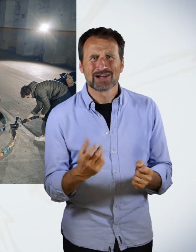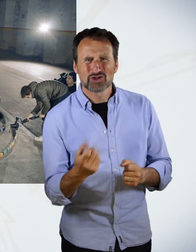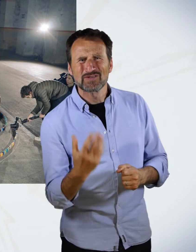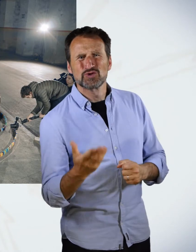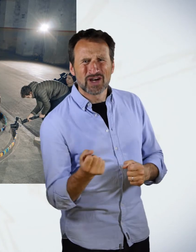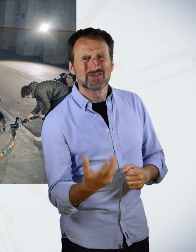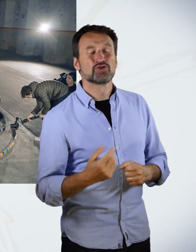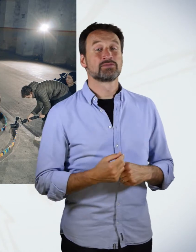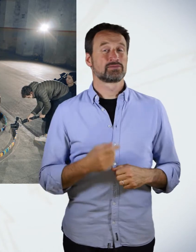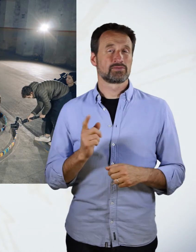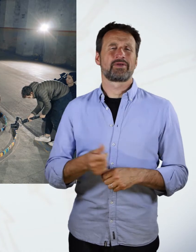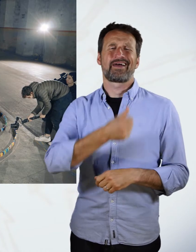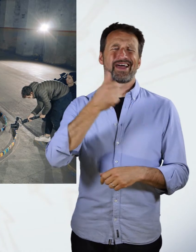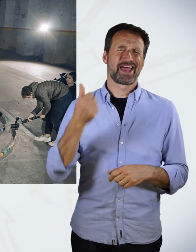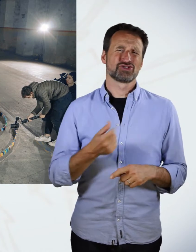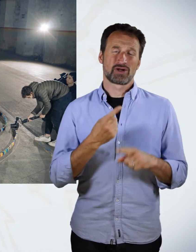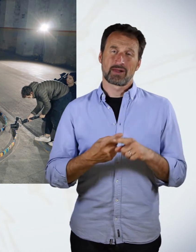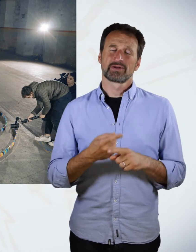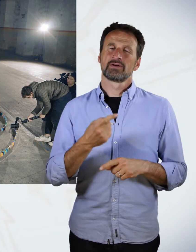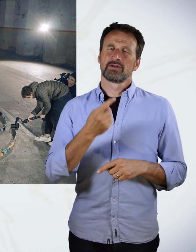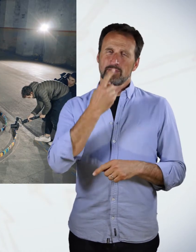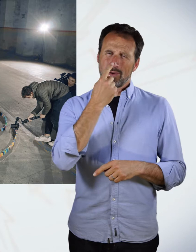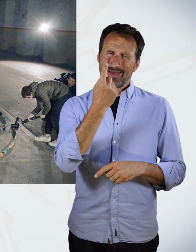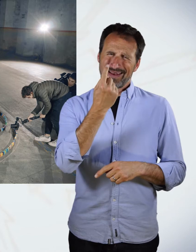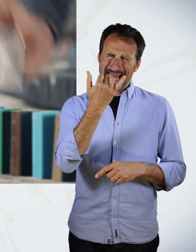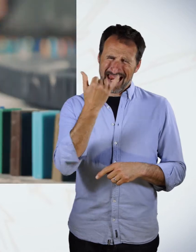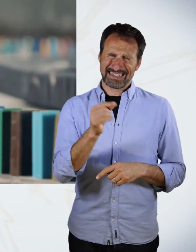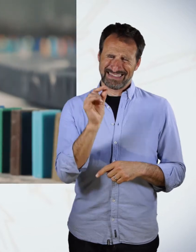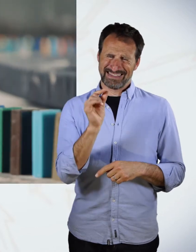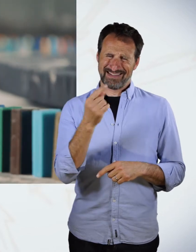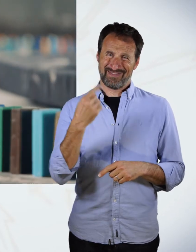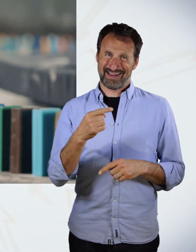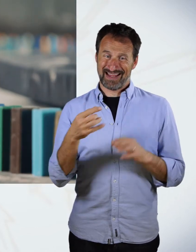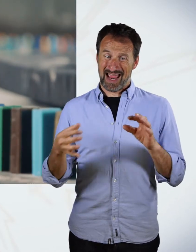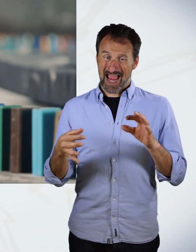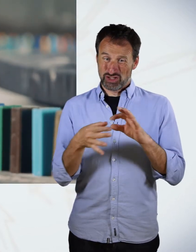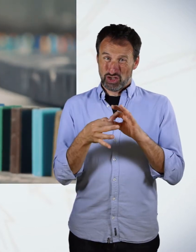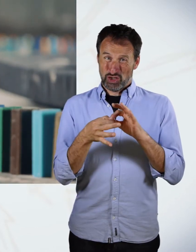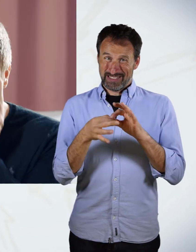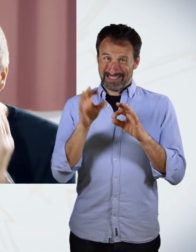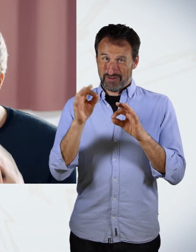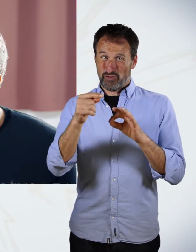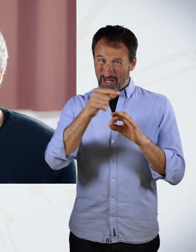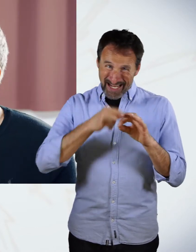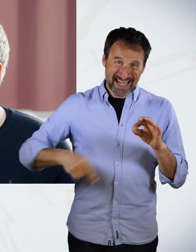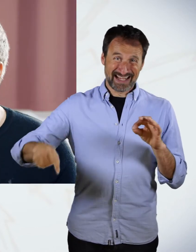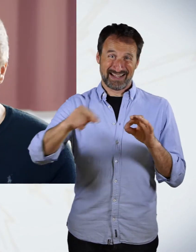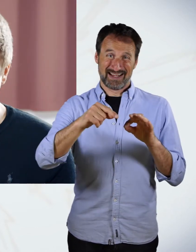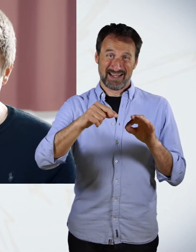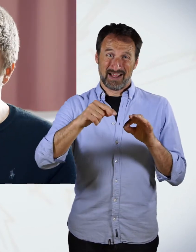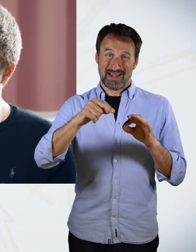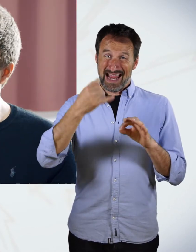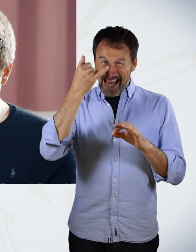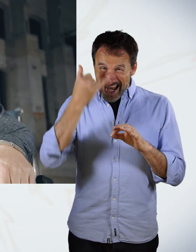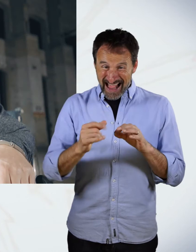Nach anderthalb Stunden hat nur noch dieses letzte kleine Stück gefehlt, der Anschluss zum Ring. Und als ich die letzten Steine